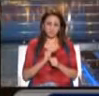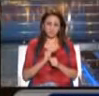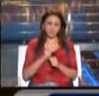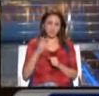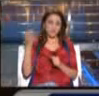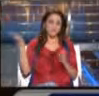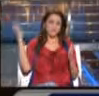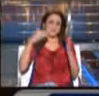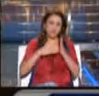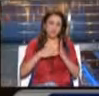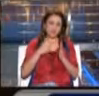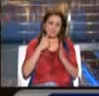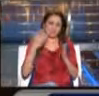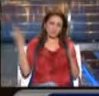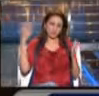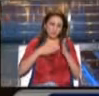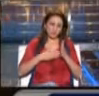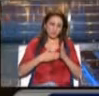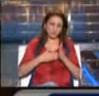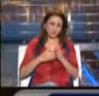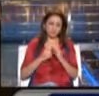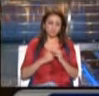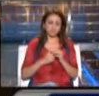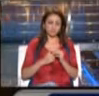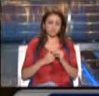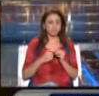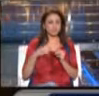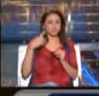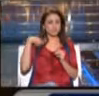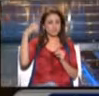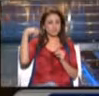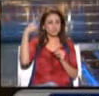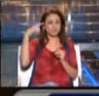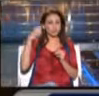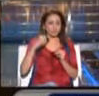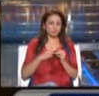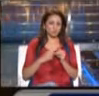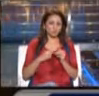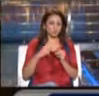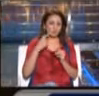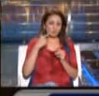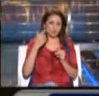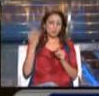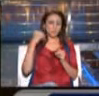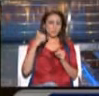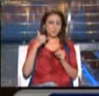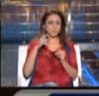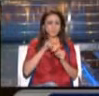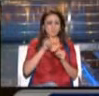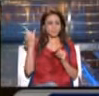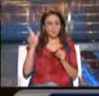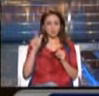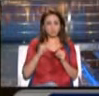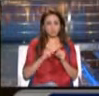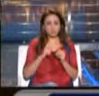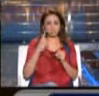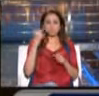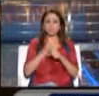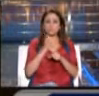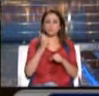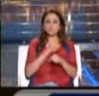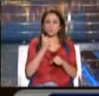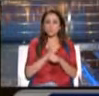الاخيره او في السنين الاخيره احيانا بتتطرق نجوم كبار تاخذوا بعض وده مش صح انا شايف ان كل واحد يشوف شغله ما